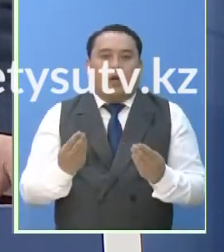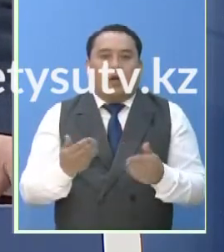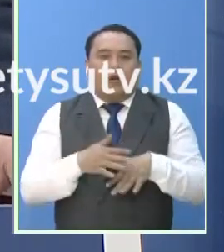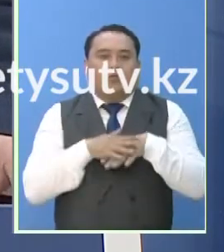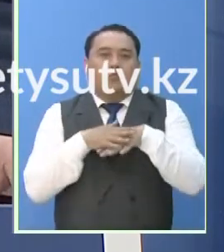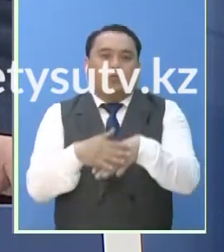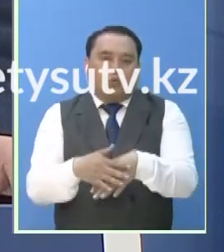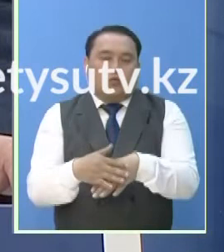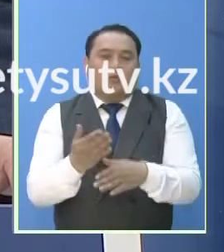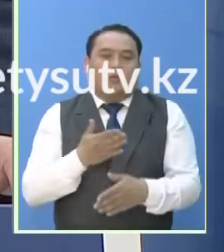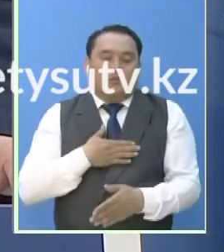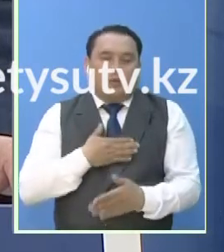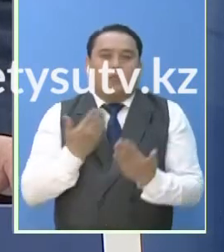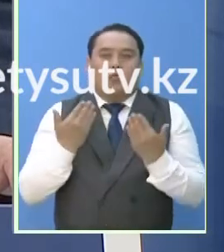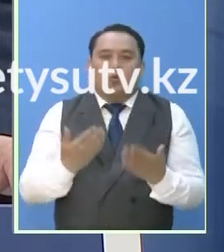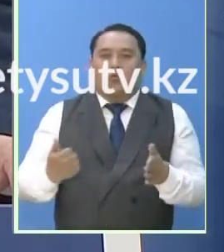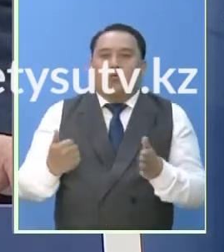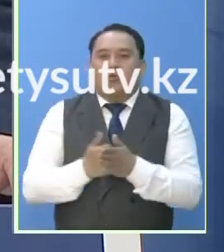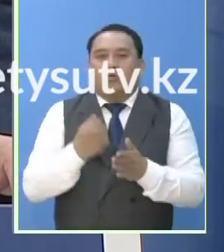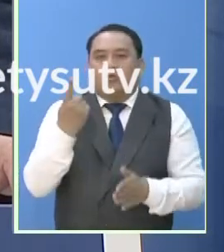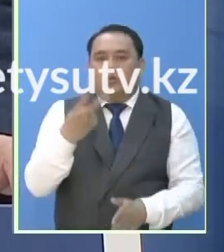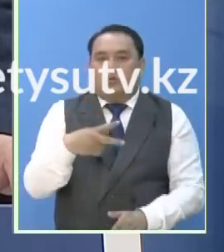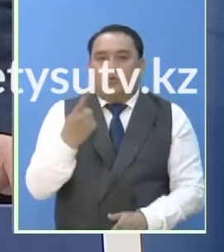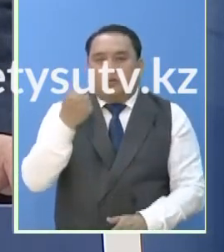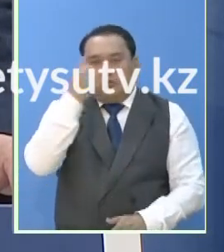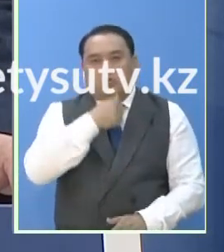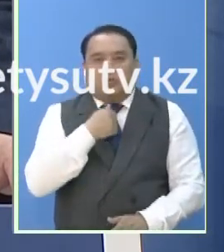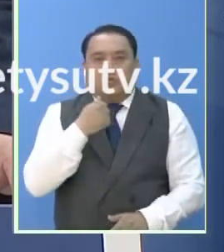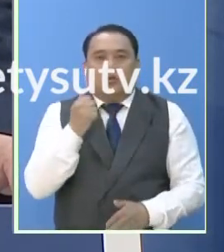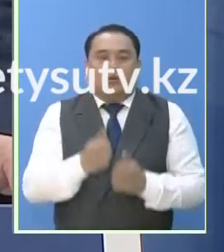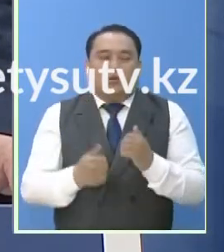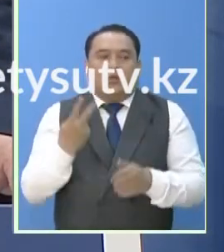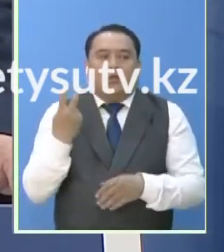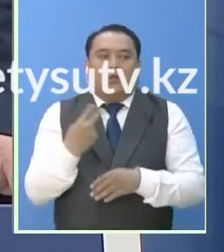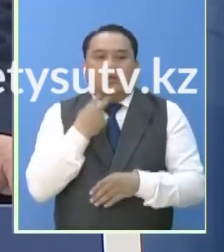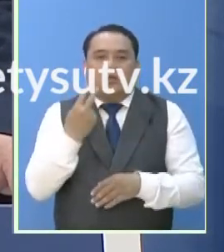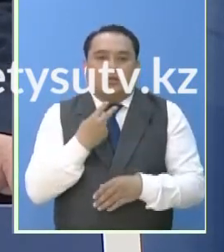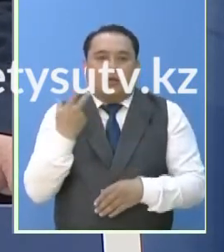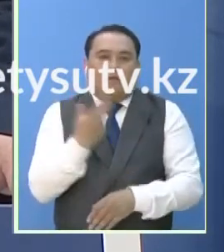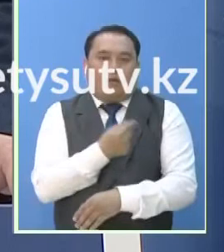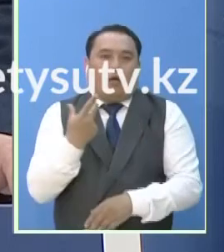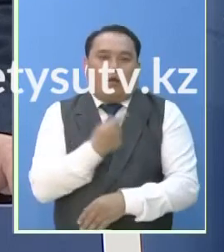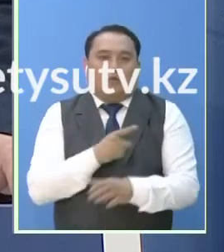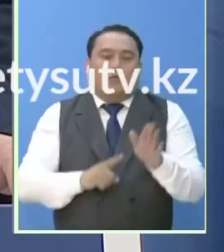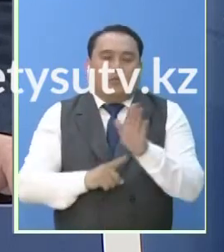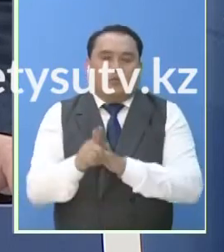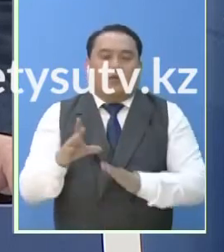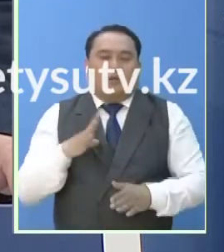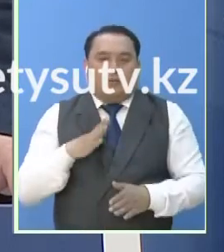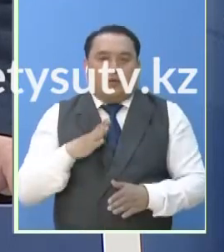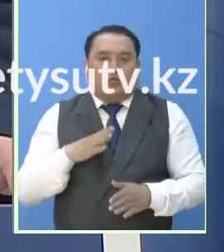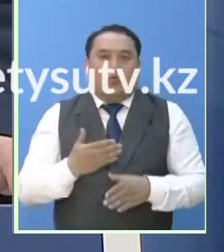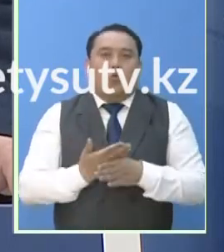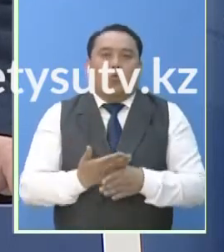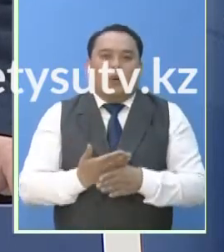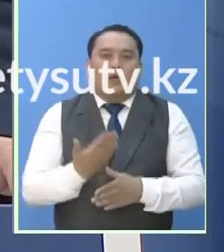bölümünün arkasında ben de bugün gün dedin 21 yılga dedin biz yılda 2 yaştan bastap balalar da vaksinatsa jasaymız onun